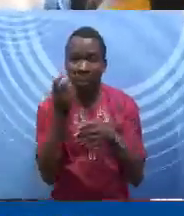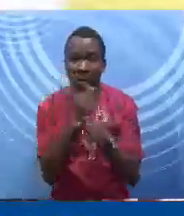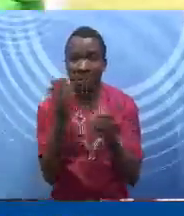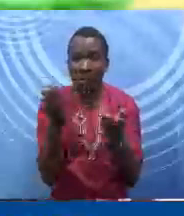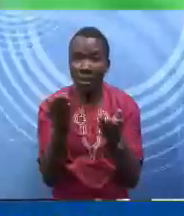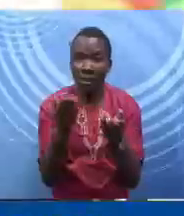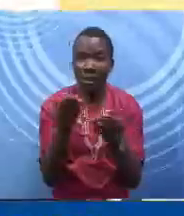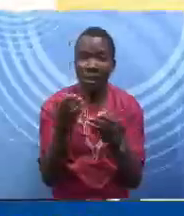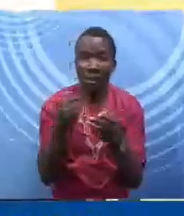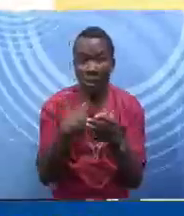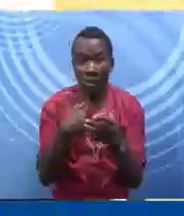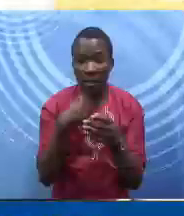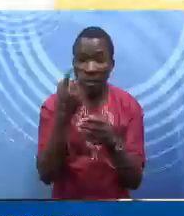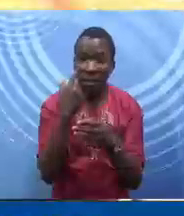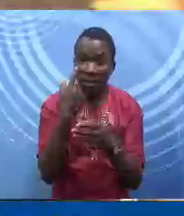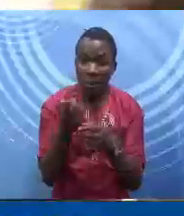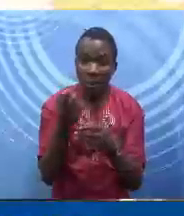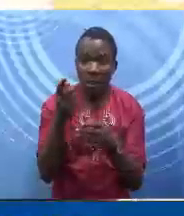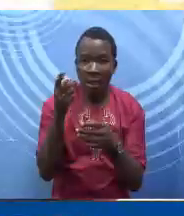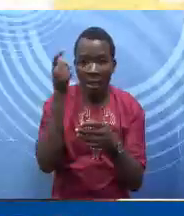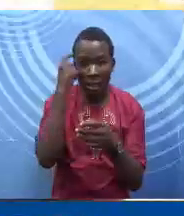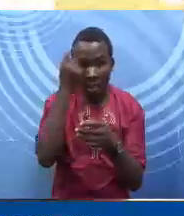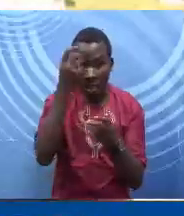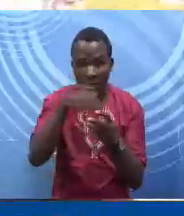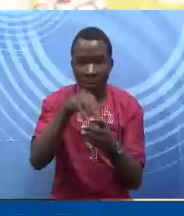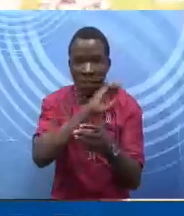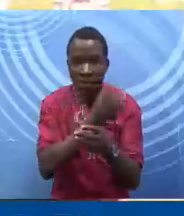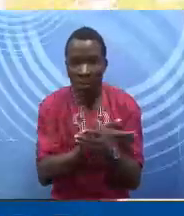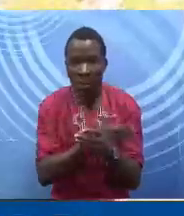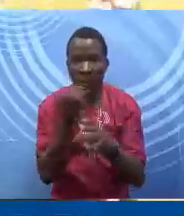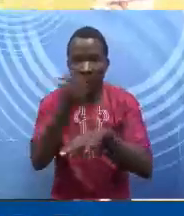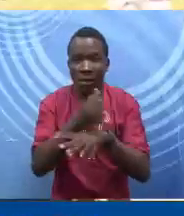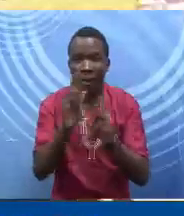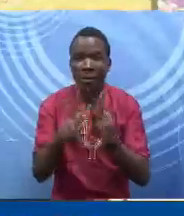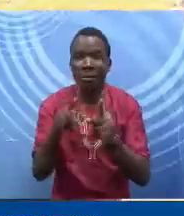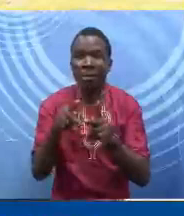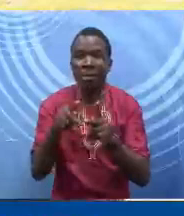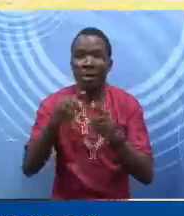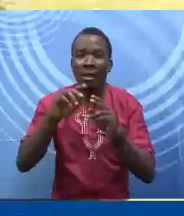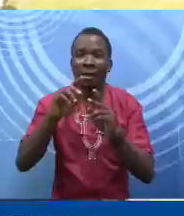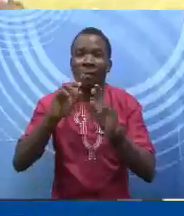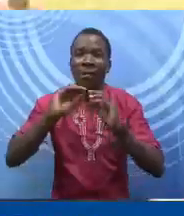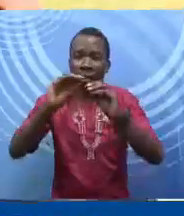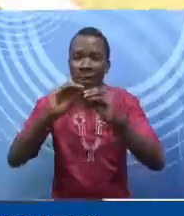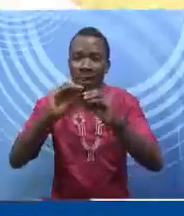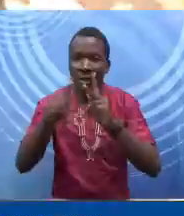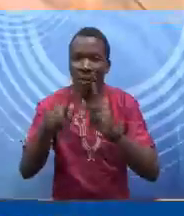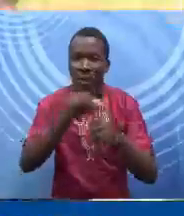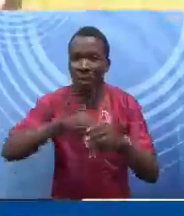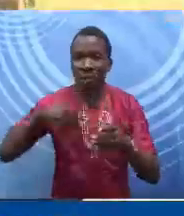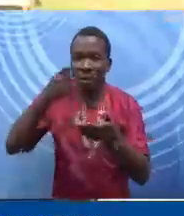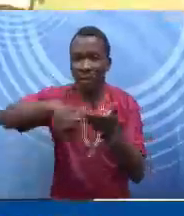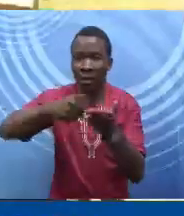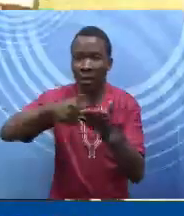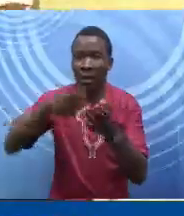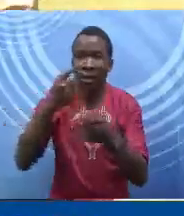iki. Ndabona leta yabishyiramo imbaraga bagashyiramo abantu bazajya babwiriza abantu ababyanga bakabaca n'amandira nkuri ntako